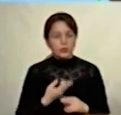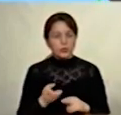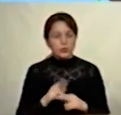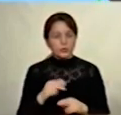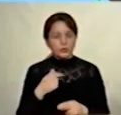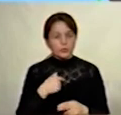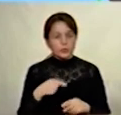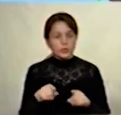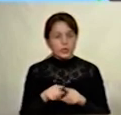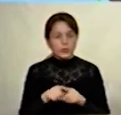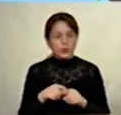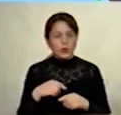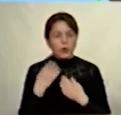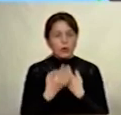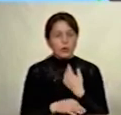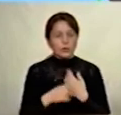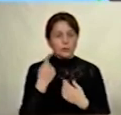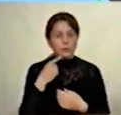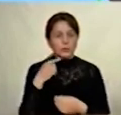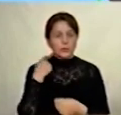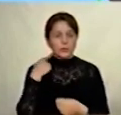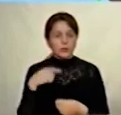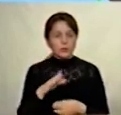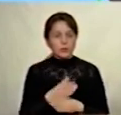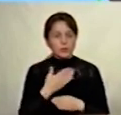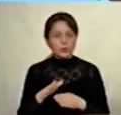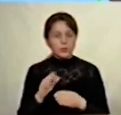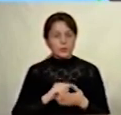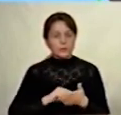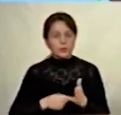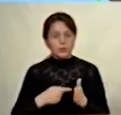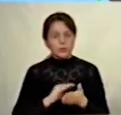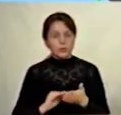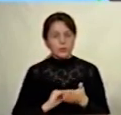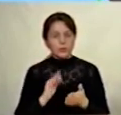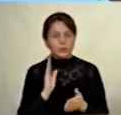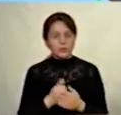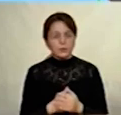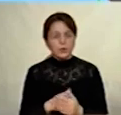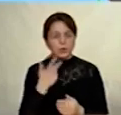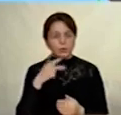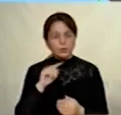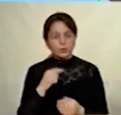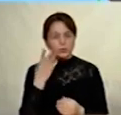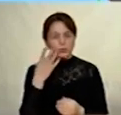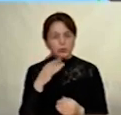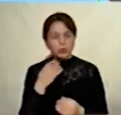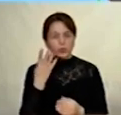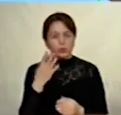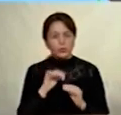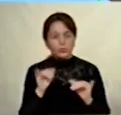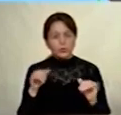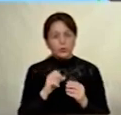ham orqa tomondan mana bitta raqamni ajratib virgulni yozamiz. Demak, 3,4 ni 4 ga